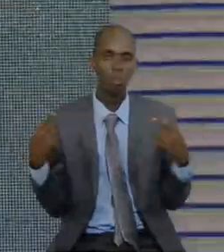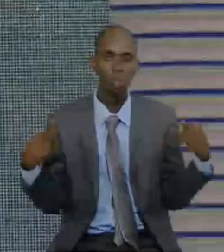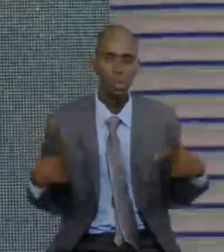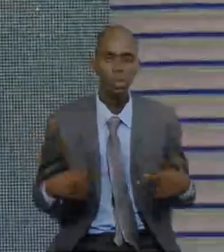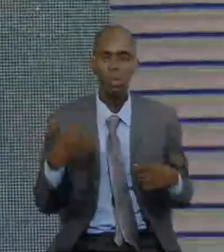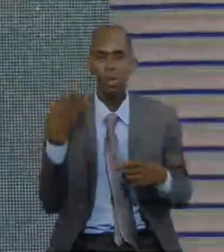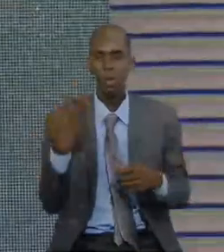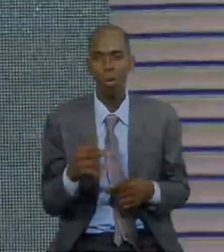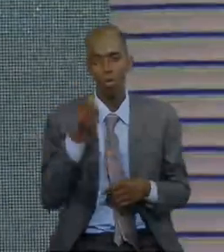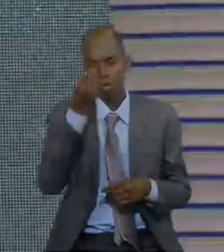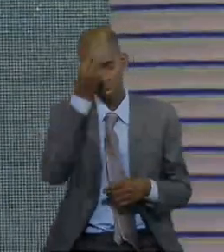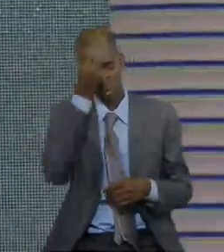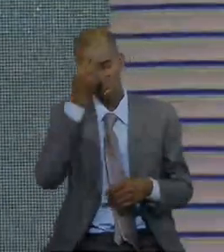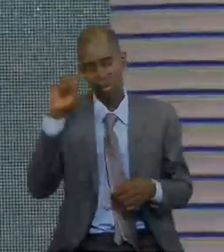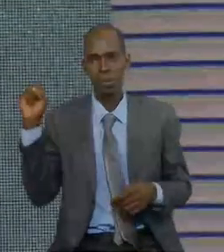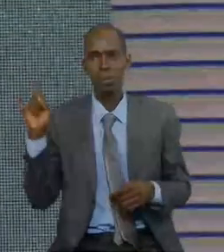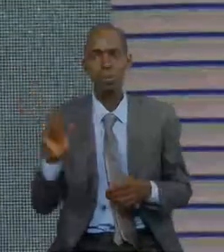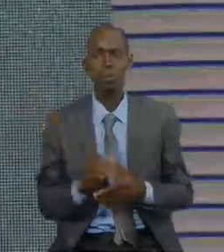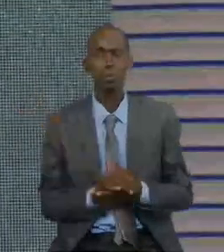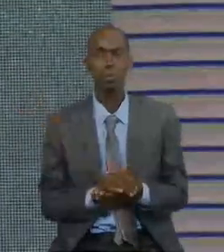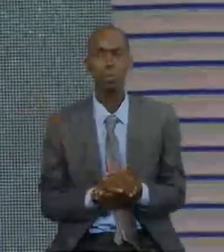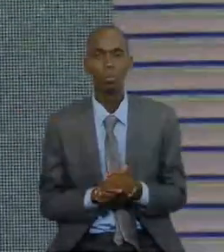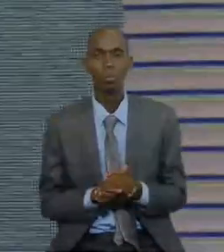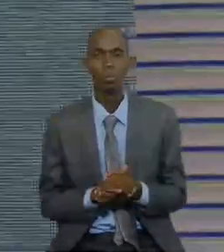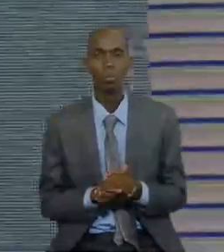la douleur de la défiance